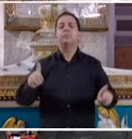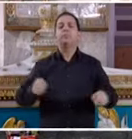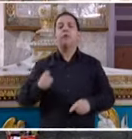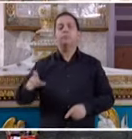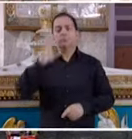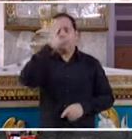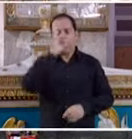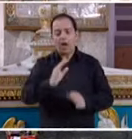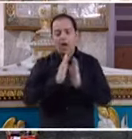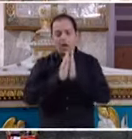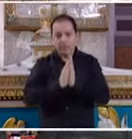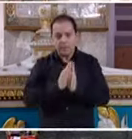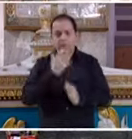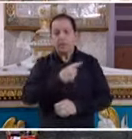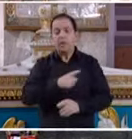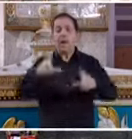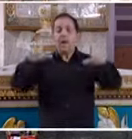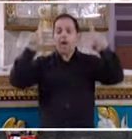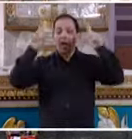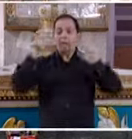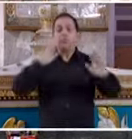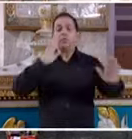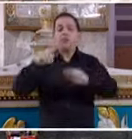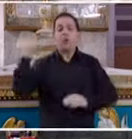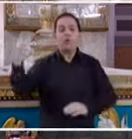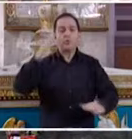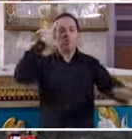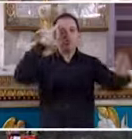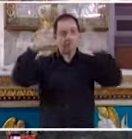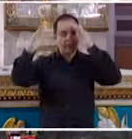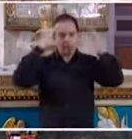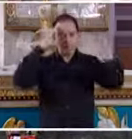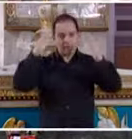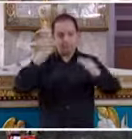Αμήν. Η Αγία Τριάδα και Φιλάθη πάντας ημάς, καλημέρα σας.